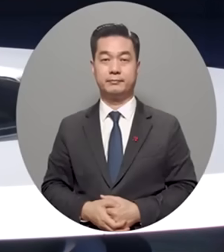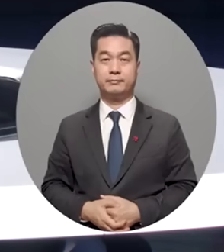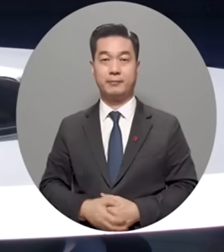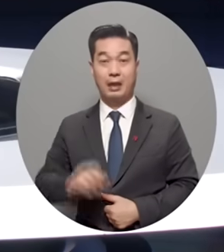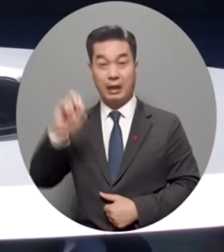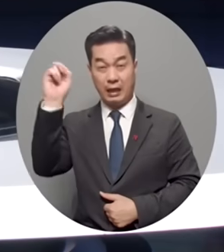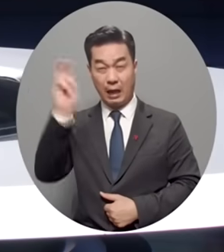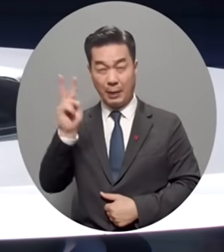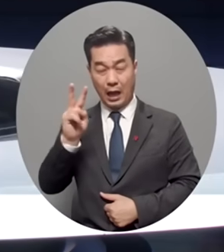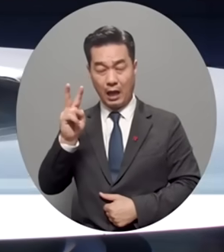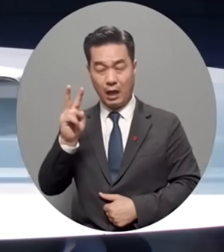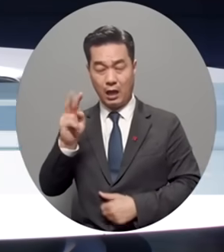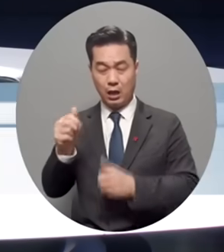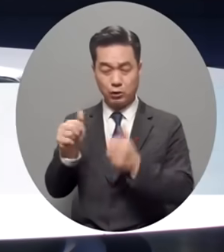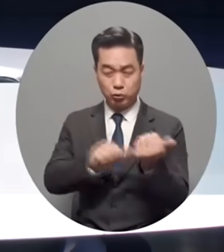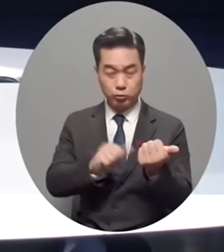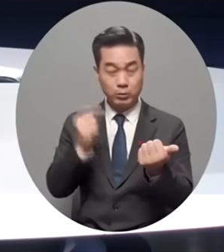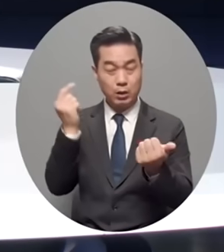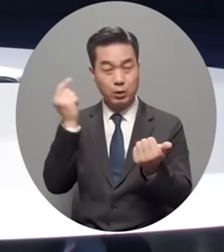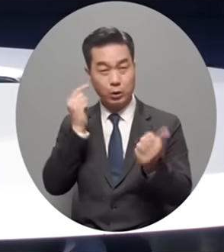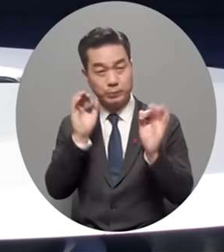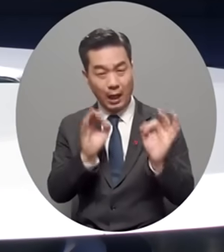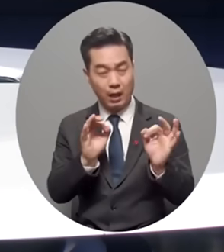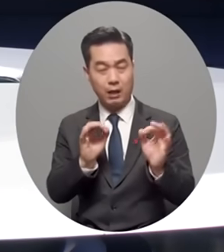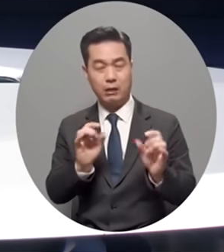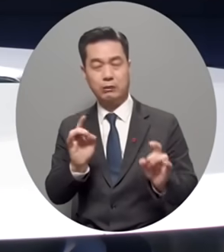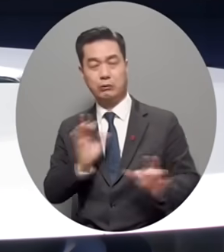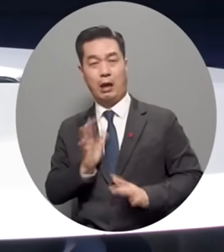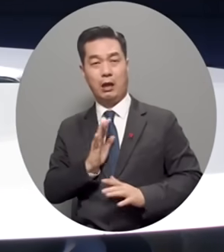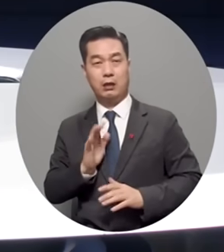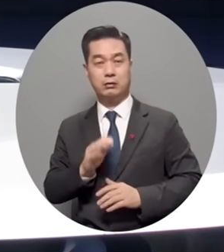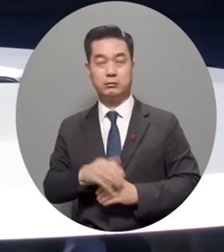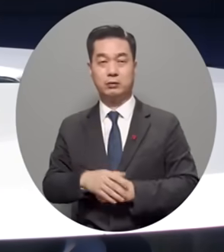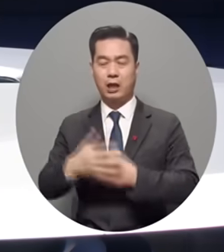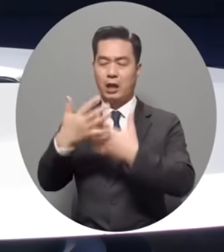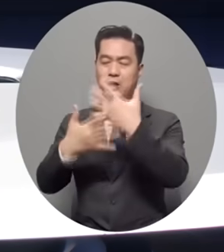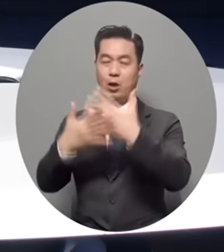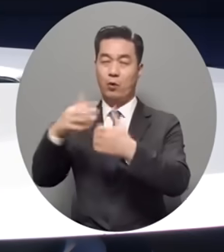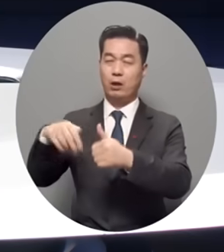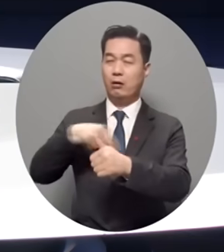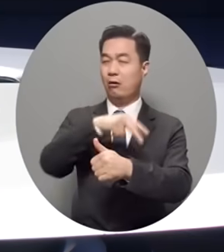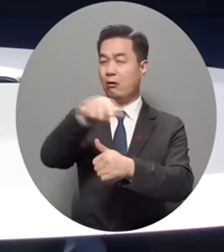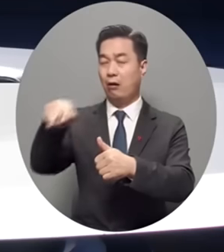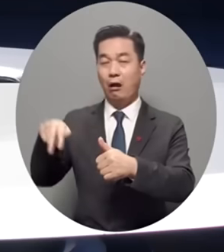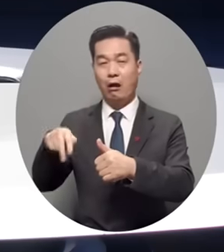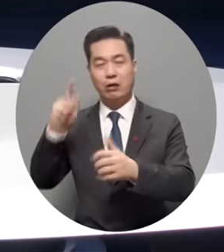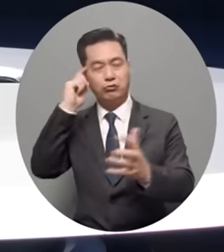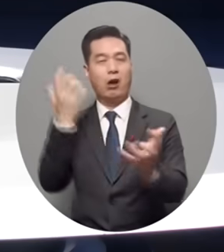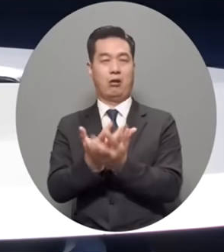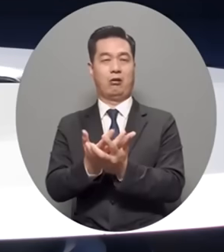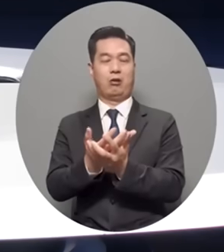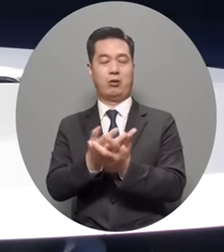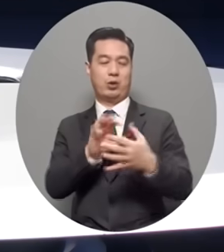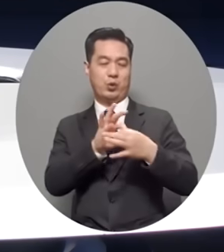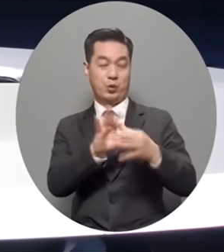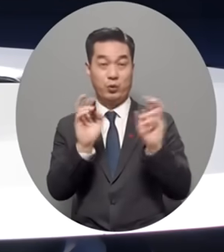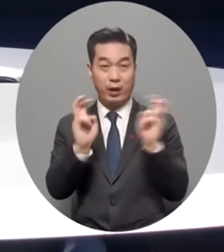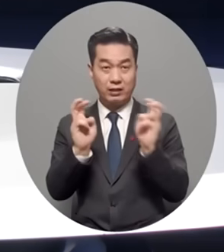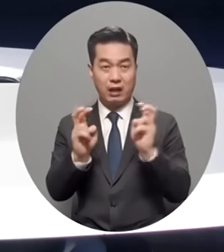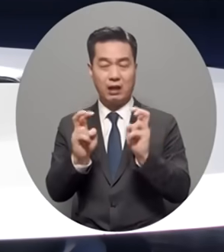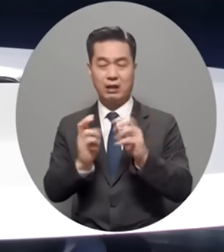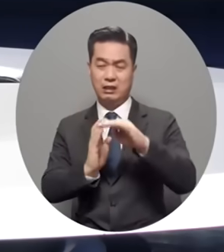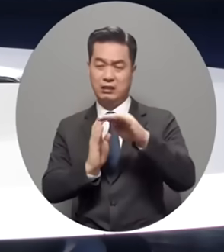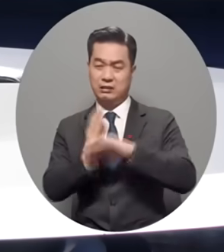갑작스런 비보에 모두가 놀랐겠습니다만 특히 문학에는 충격에 빠진 모습입니다. 이 씨의 소속사는 억측을 자제해 줄